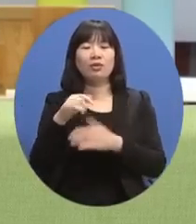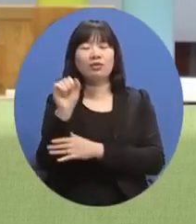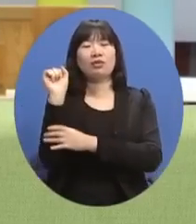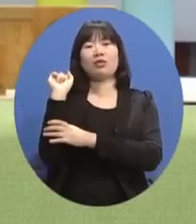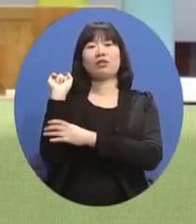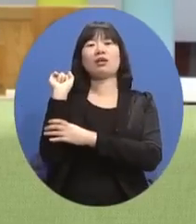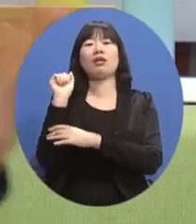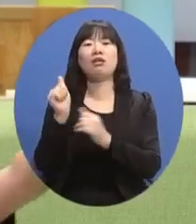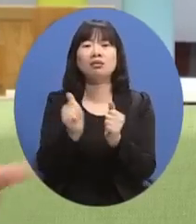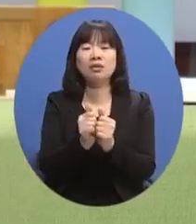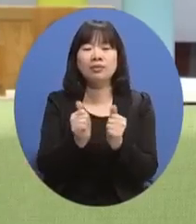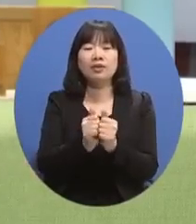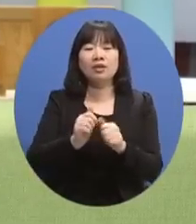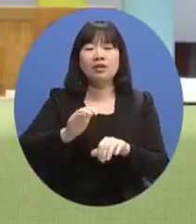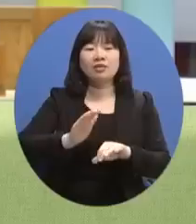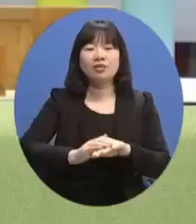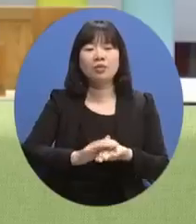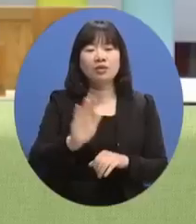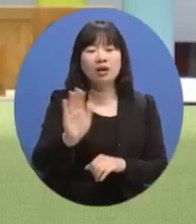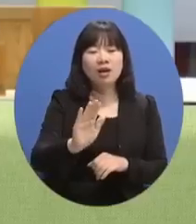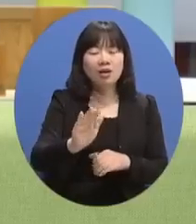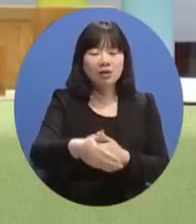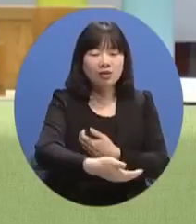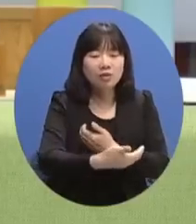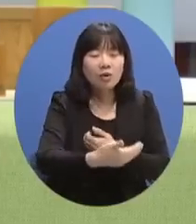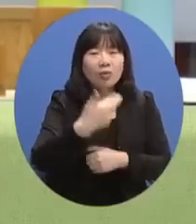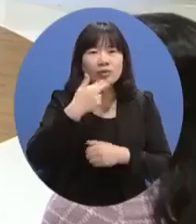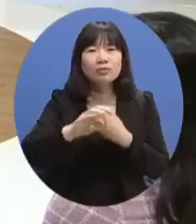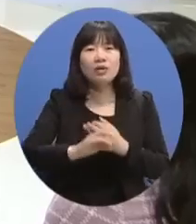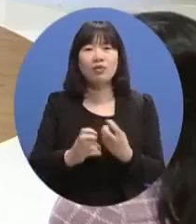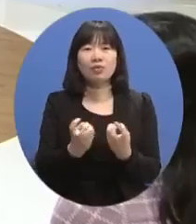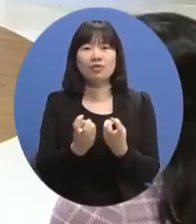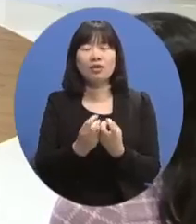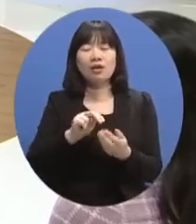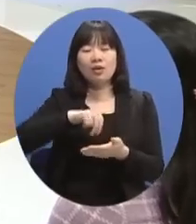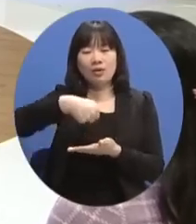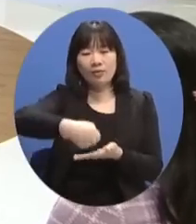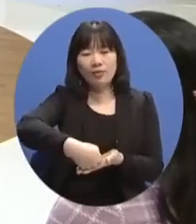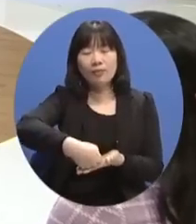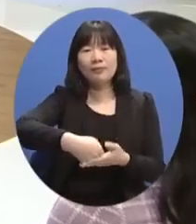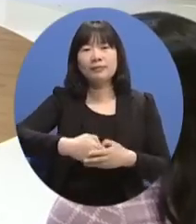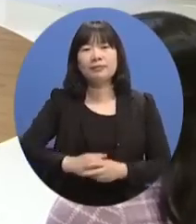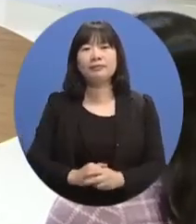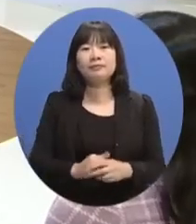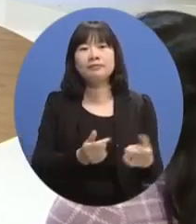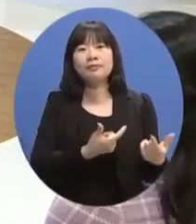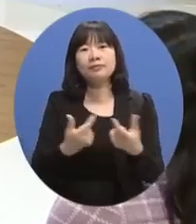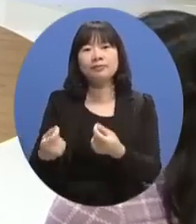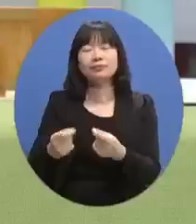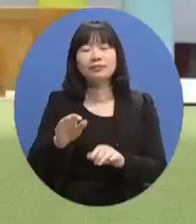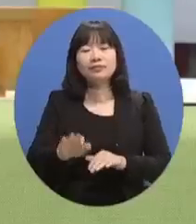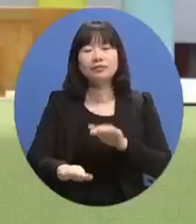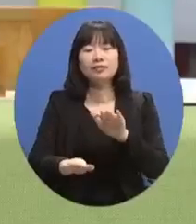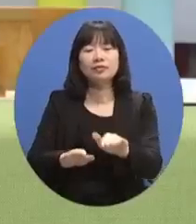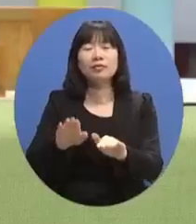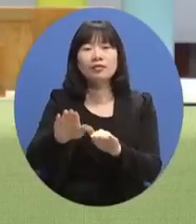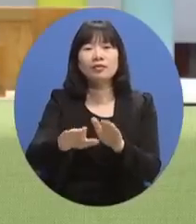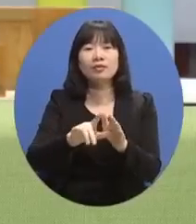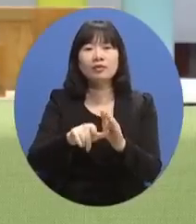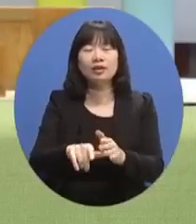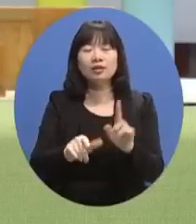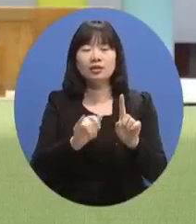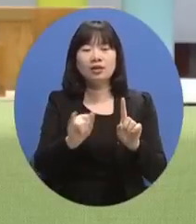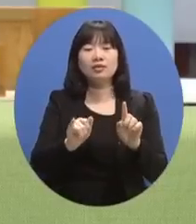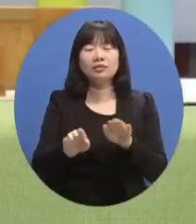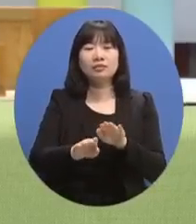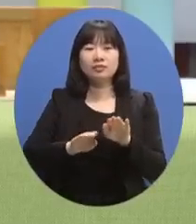때 남자가 손을 안 대주면 그 여자는 어떻게 되겠어요? 걸러덕 넘어지겠죠. 다 이렇게 스텝을 밟을 때도 한 사람이 뒤로